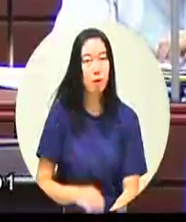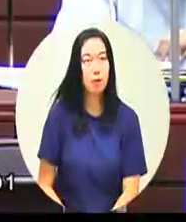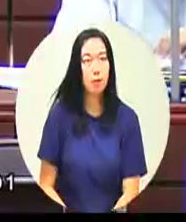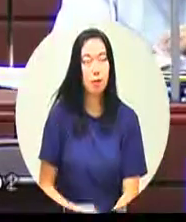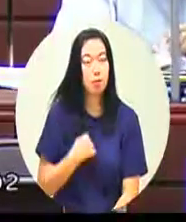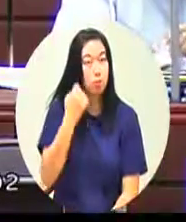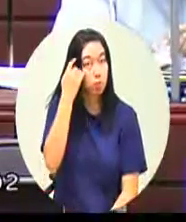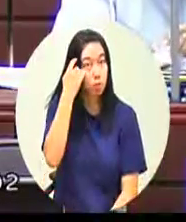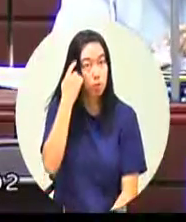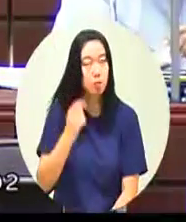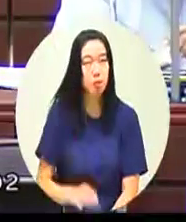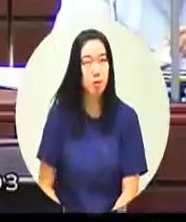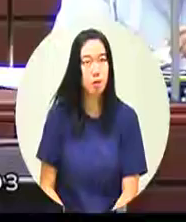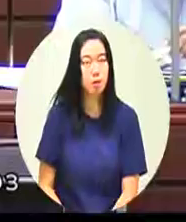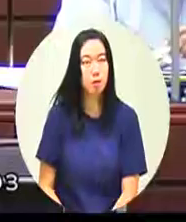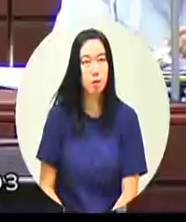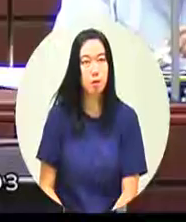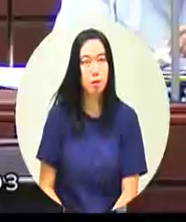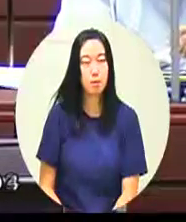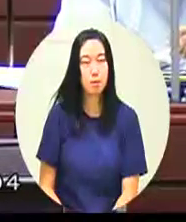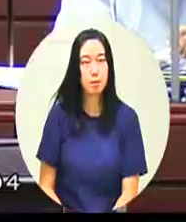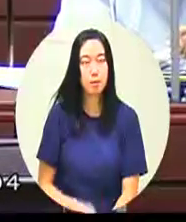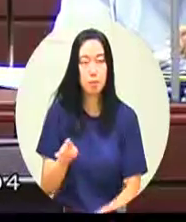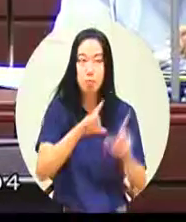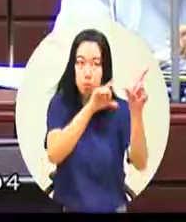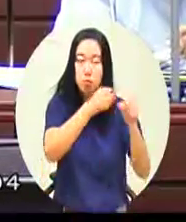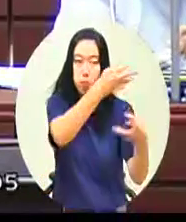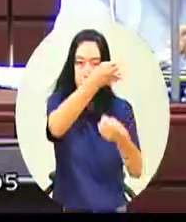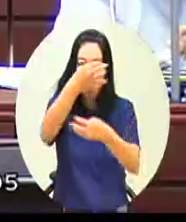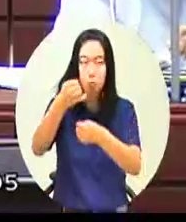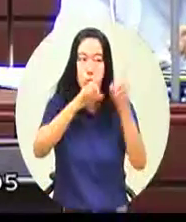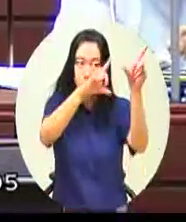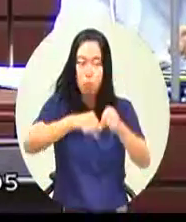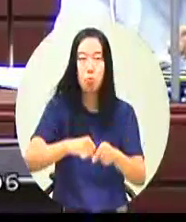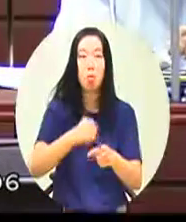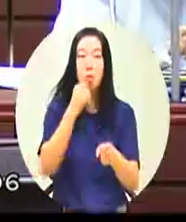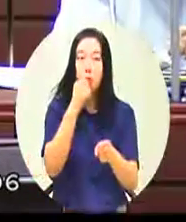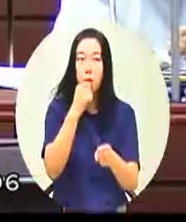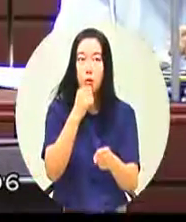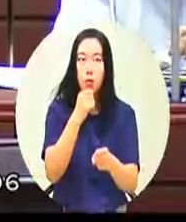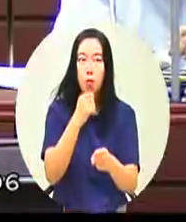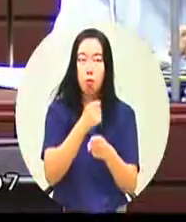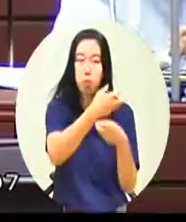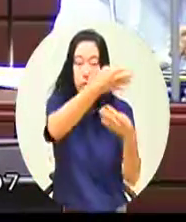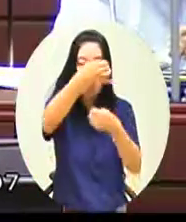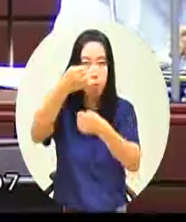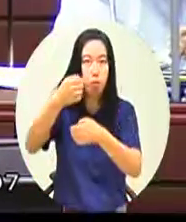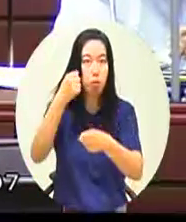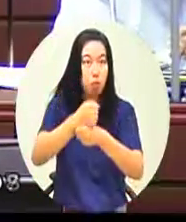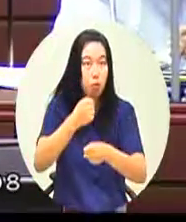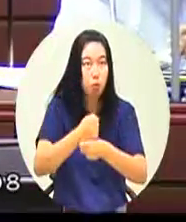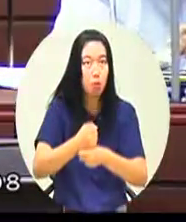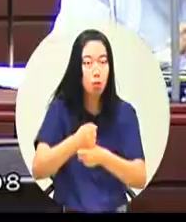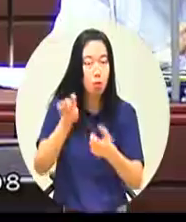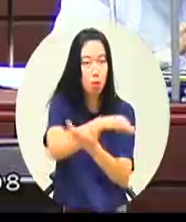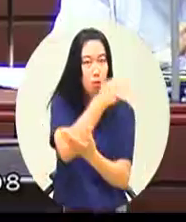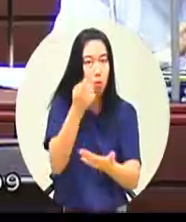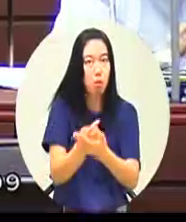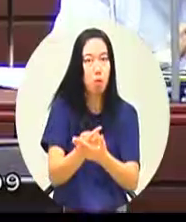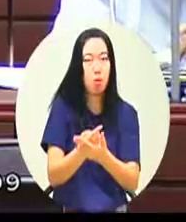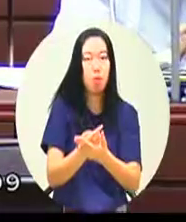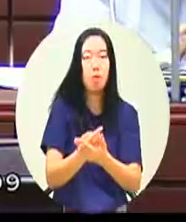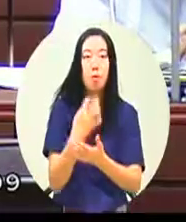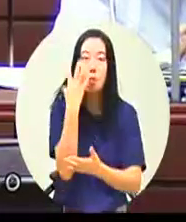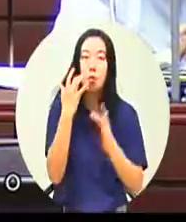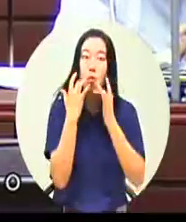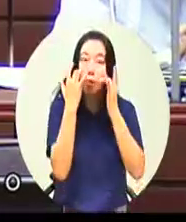想我们会按照既定的行程既定的一个时程来进行整个一个国债市场